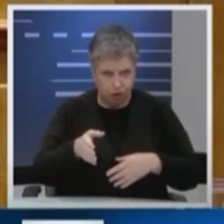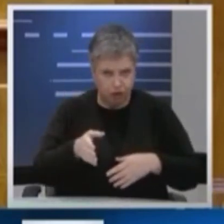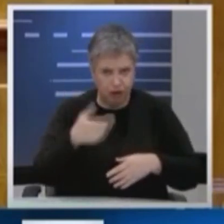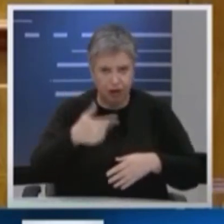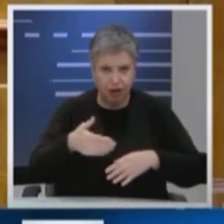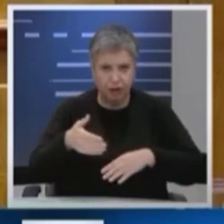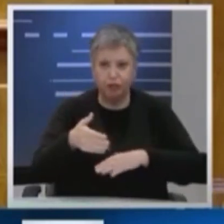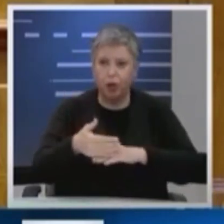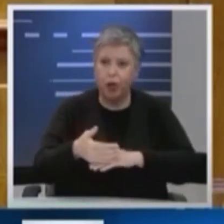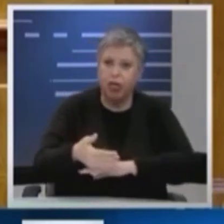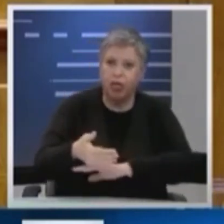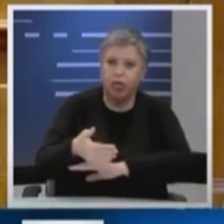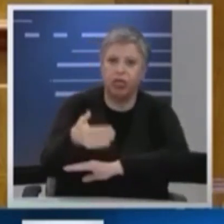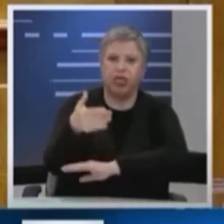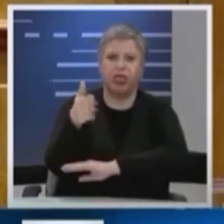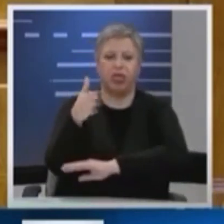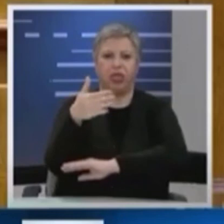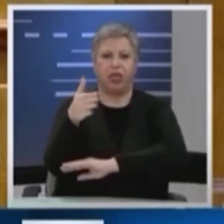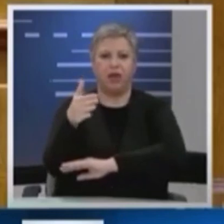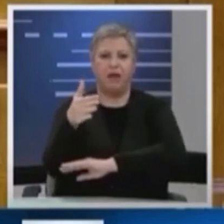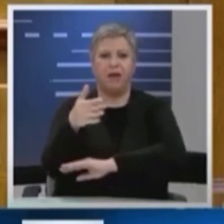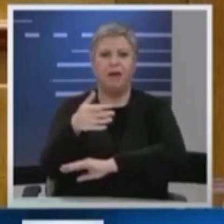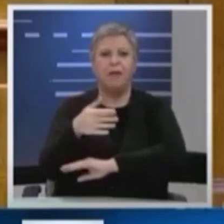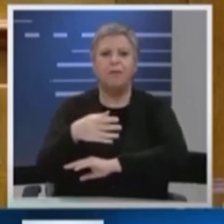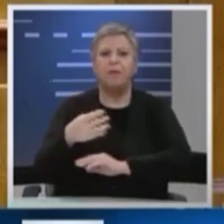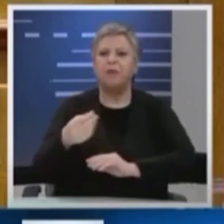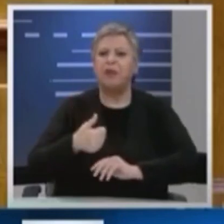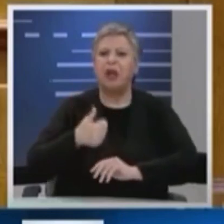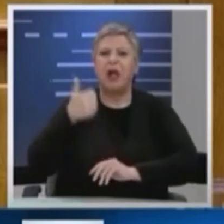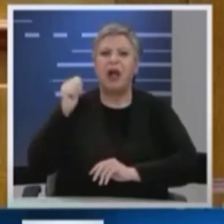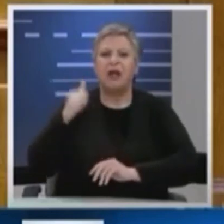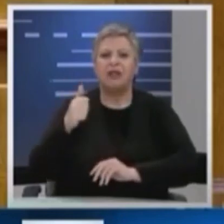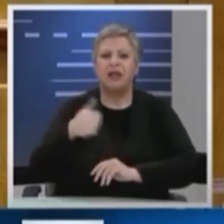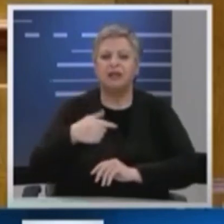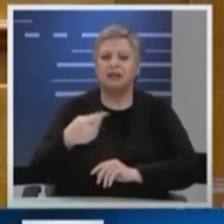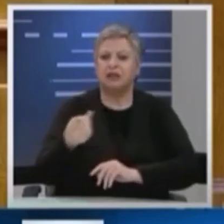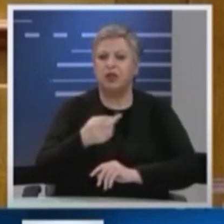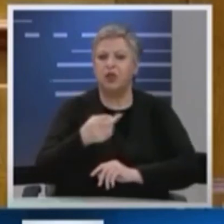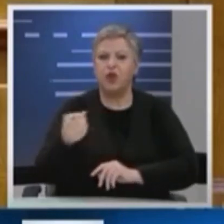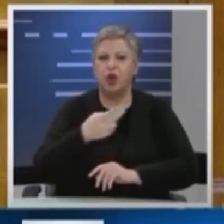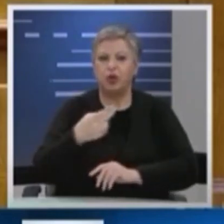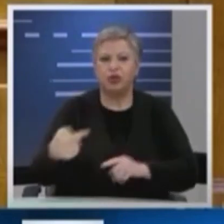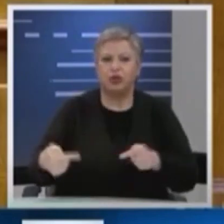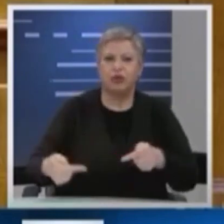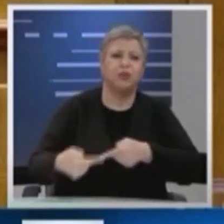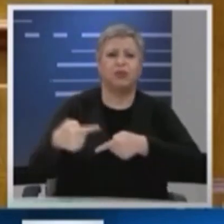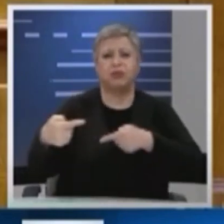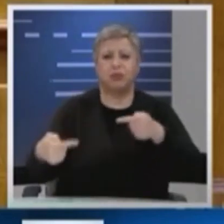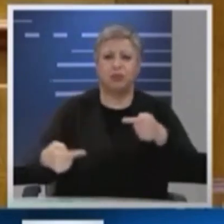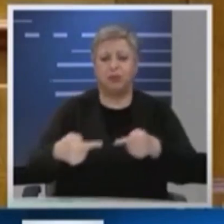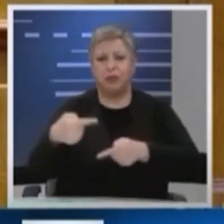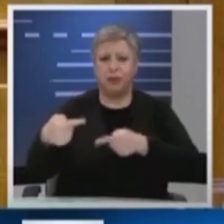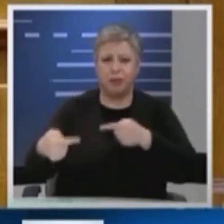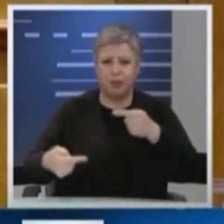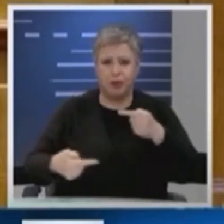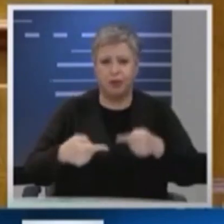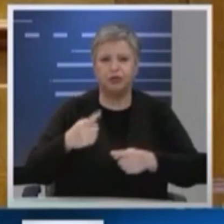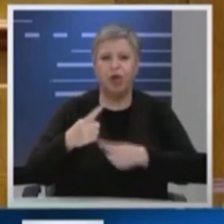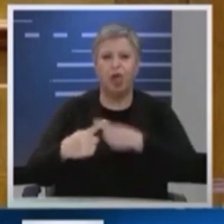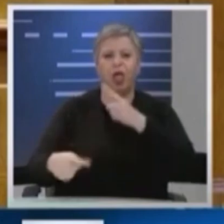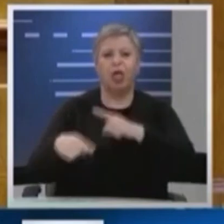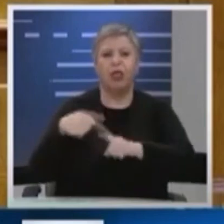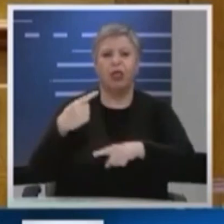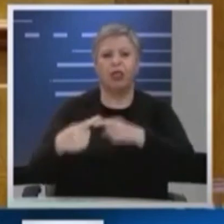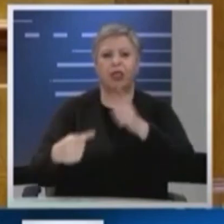Νομίζετε ότι με τη θεσινή εικόνα των δύο μονομάχων μπορεί να προκύψει αύριο είτε το «οι Έλληνες μπορούμε», είτε